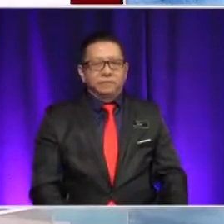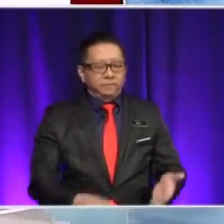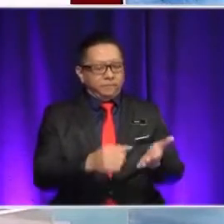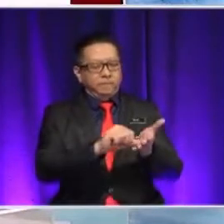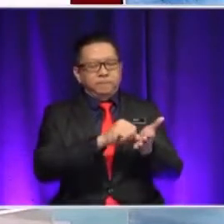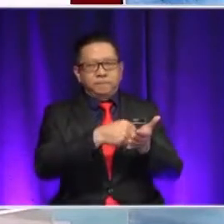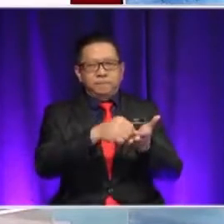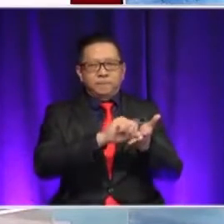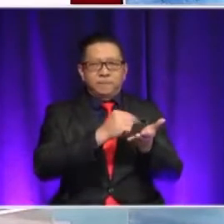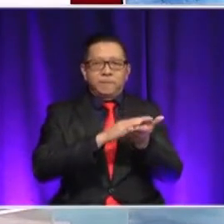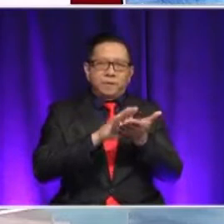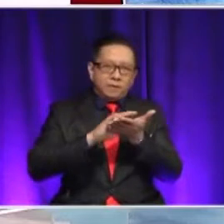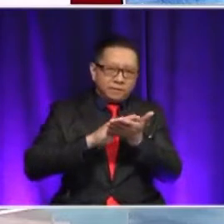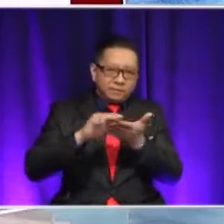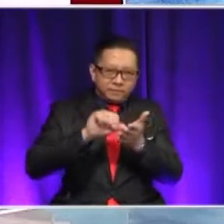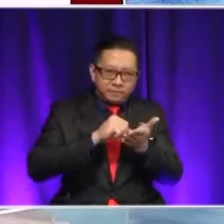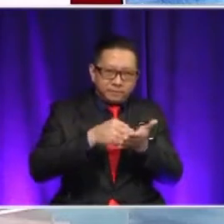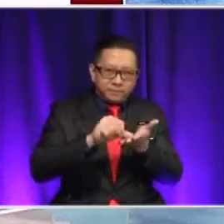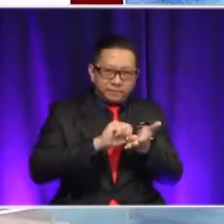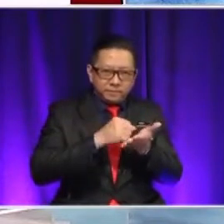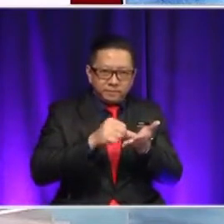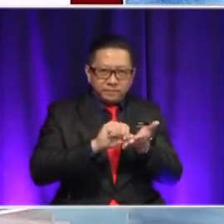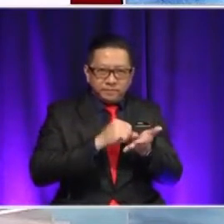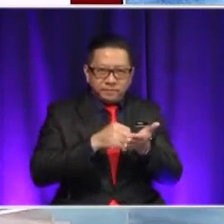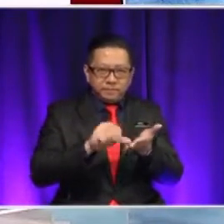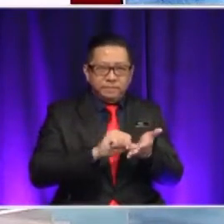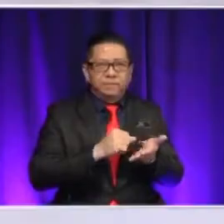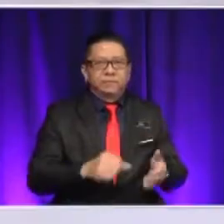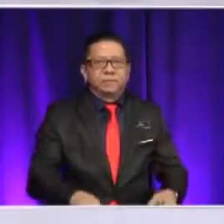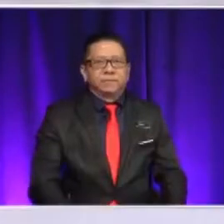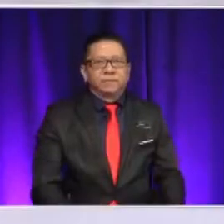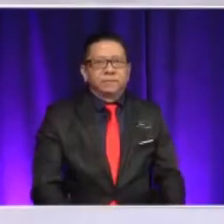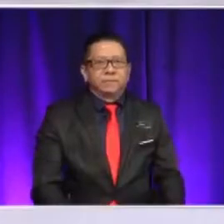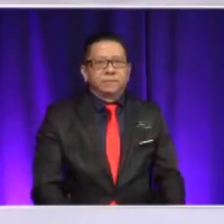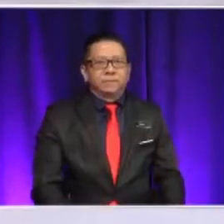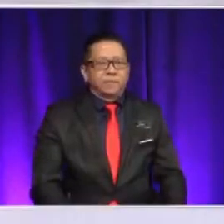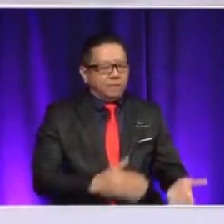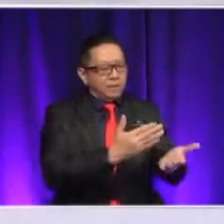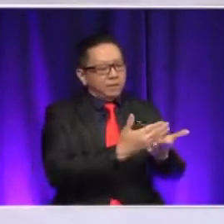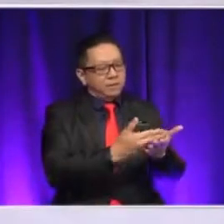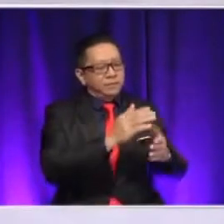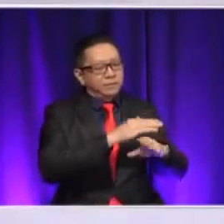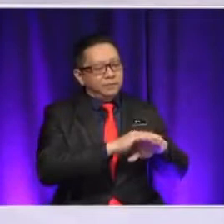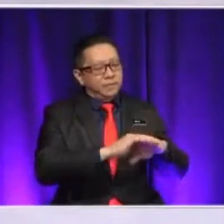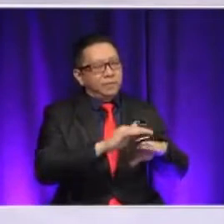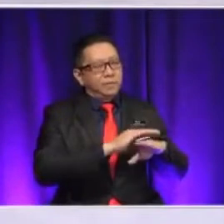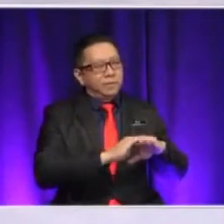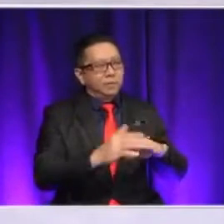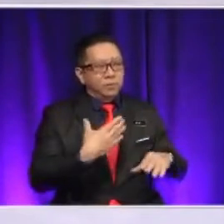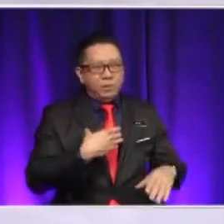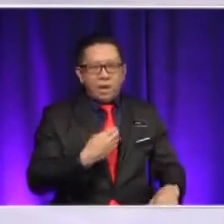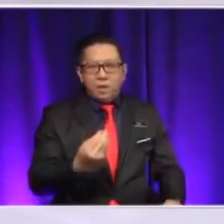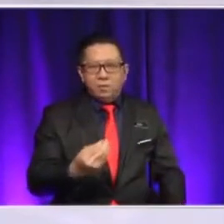oke oke kita boleh kalau nabi bolehlah kita dekat bahagianya kita tinggal jadi putih